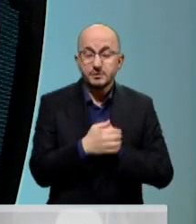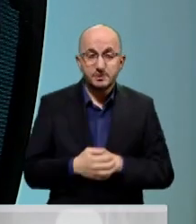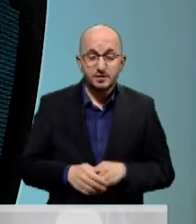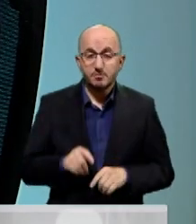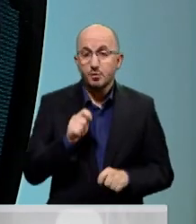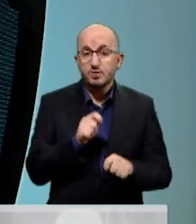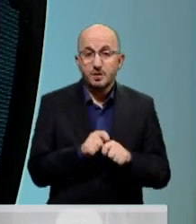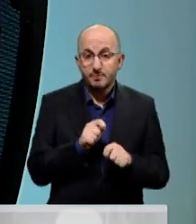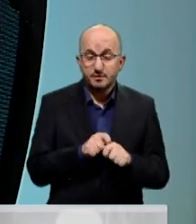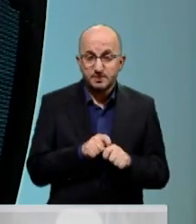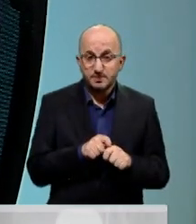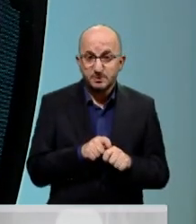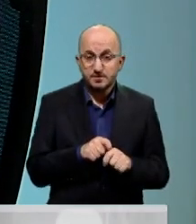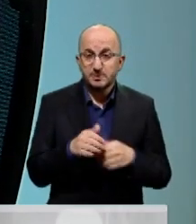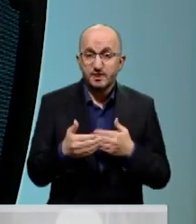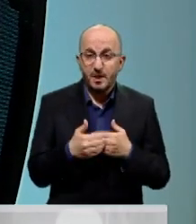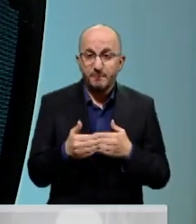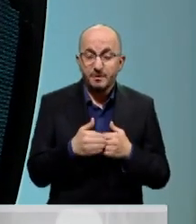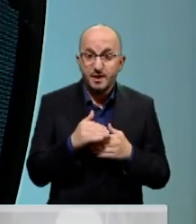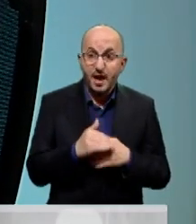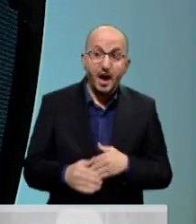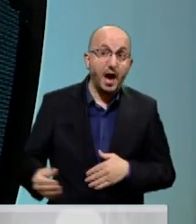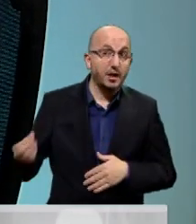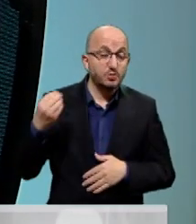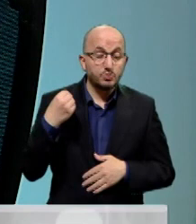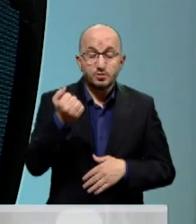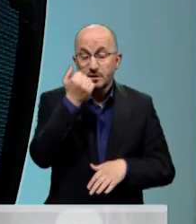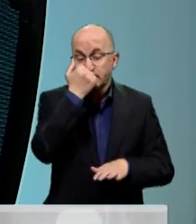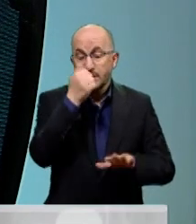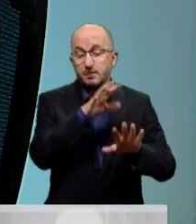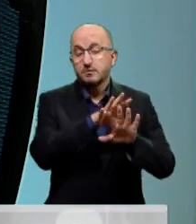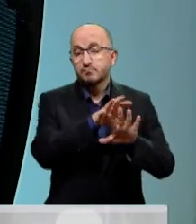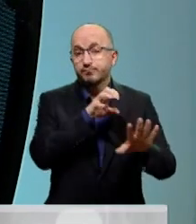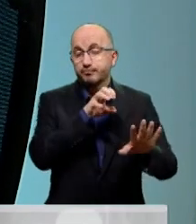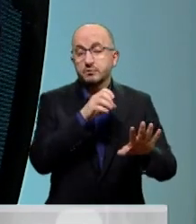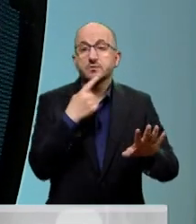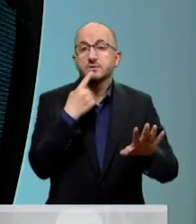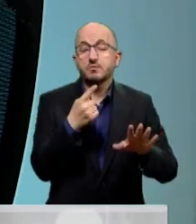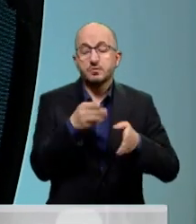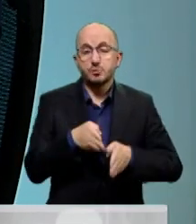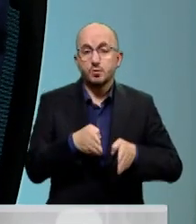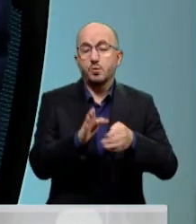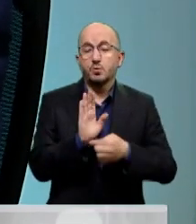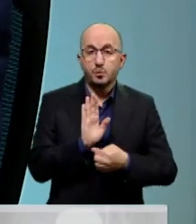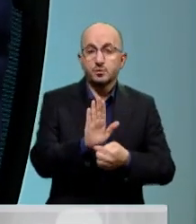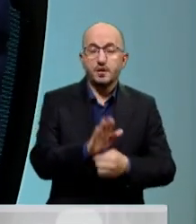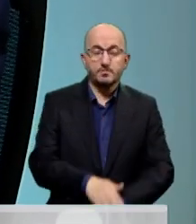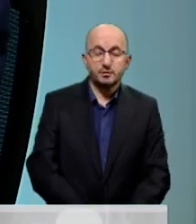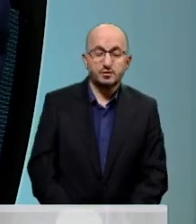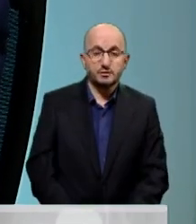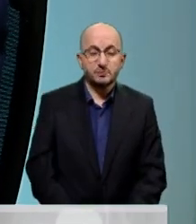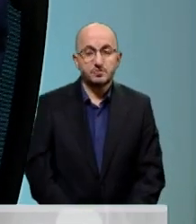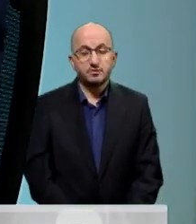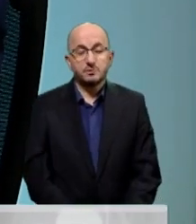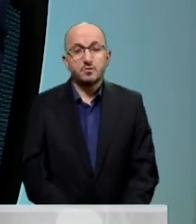yaptığınız yaptırdığınız tedavilerin en güzeli Aslında hacamat demiş onlarda bir yol göstermiş şimdi bu